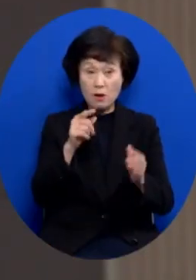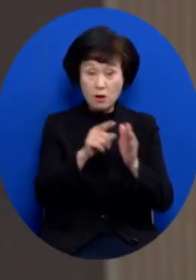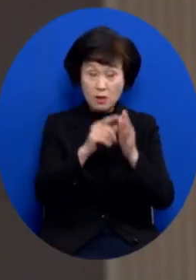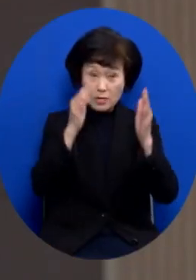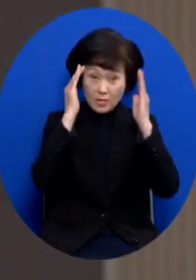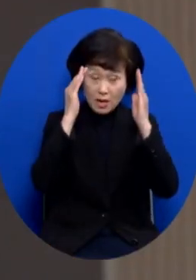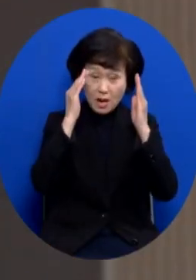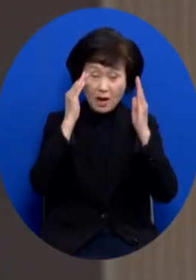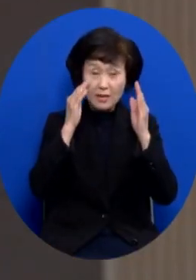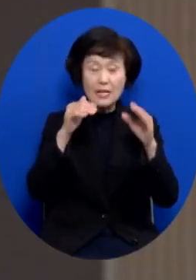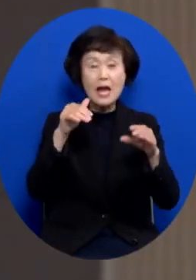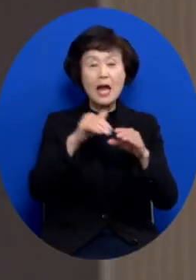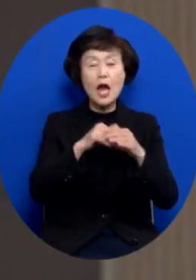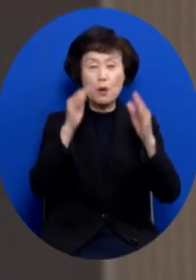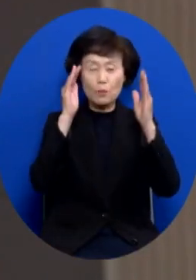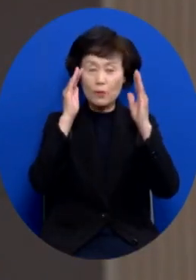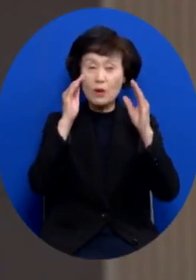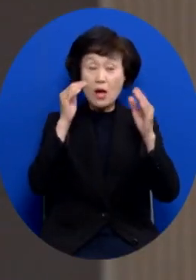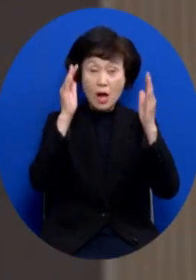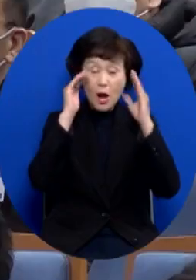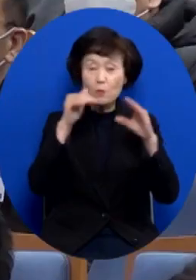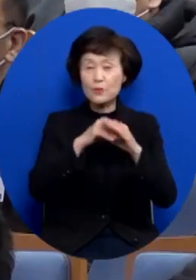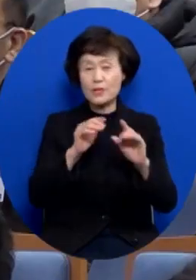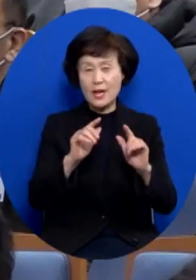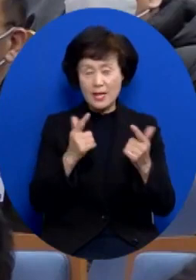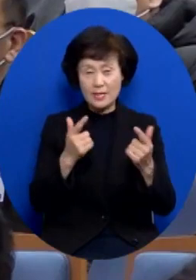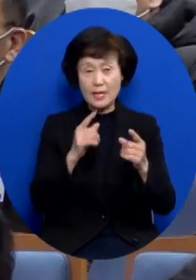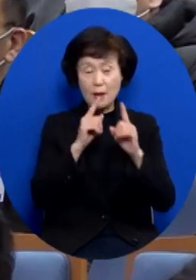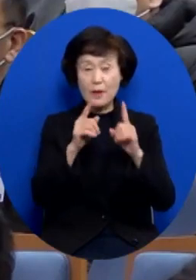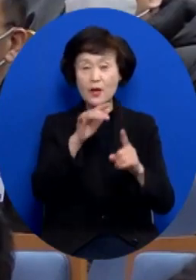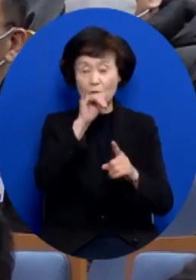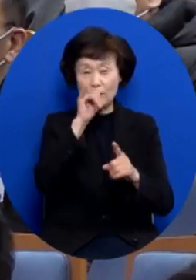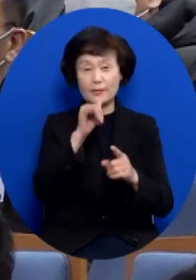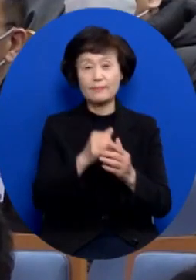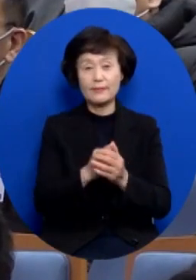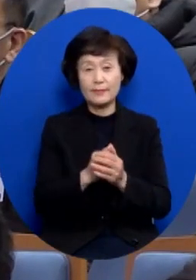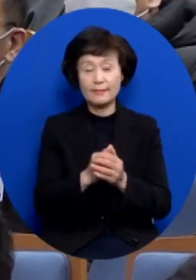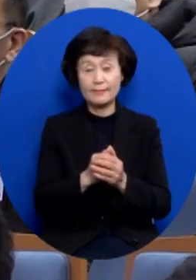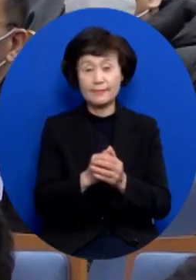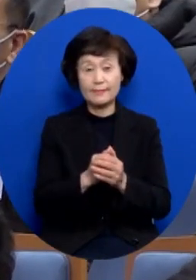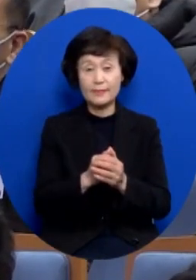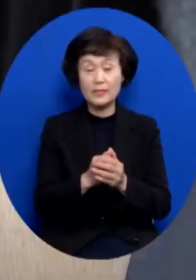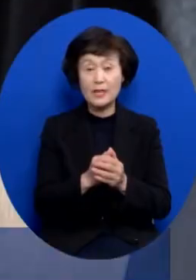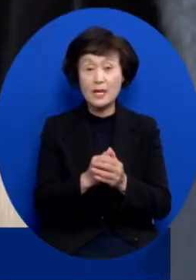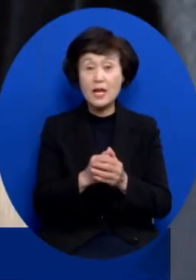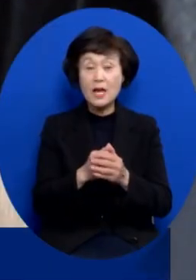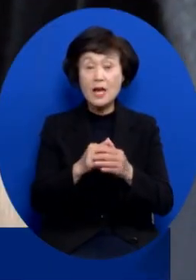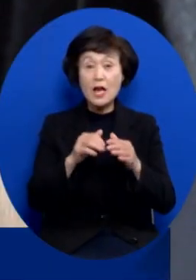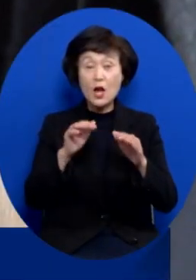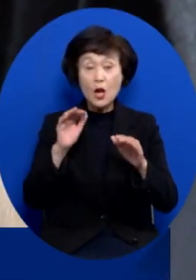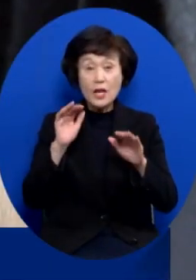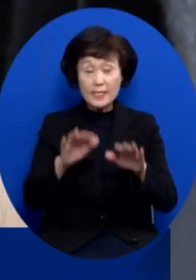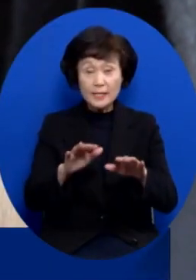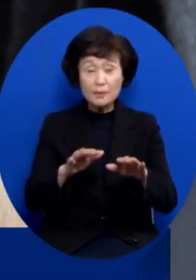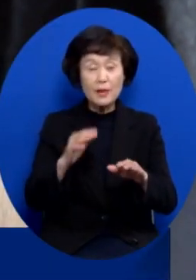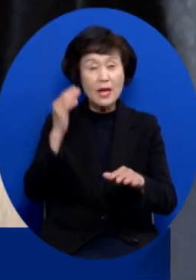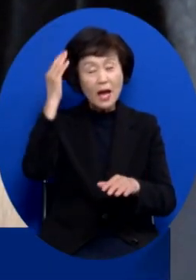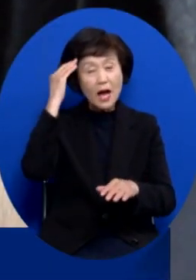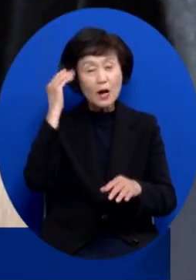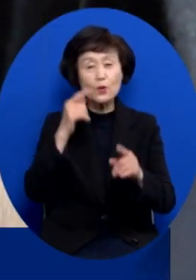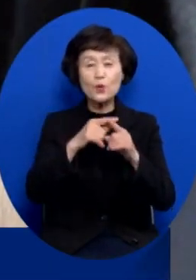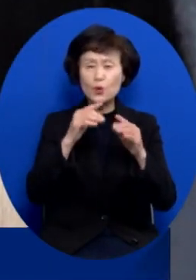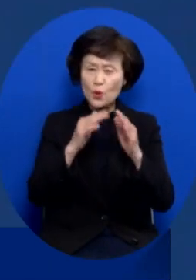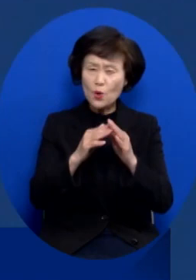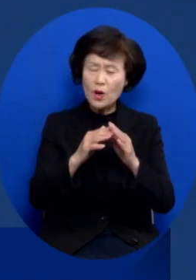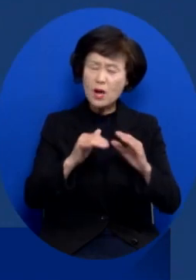예수 생명이라며 한국교회와 신학교육 현장에 목소리를 내왔습니다. 오늘날 한국교회가 세상의